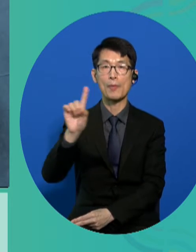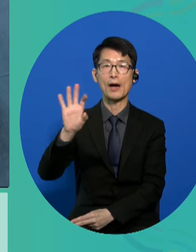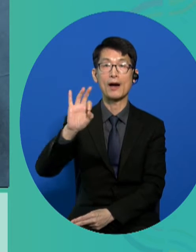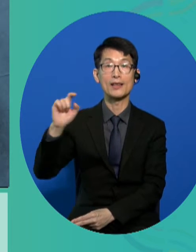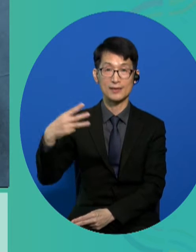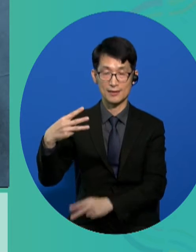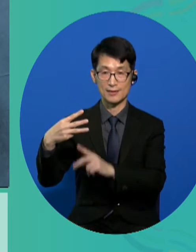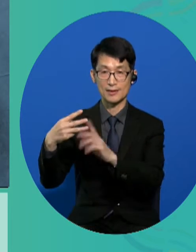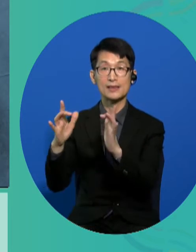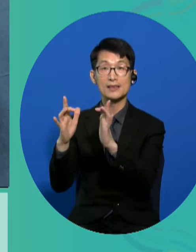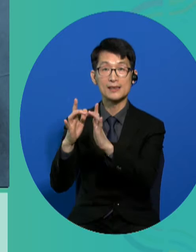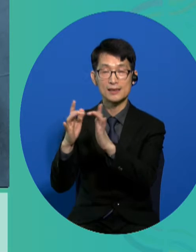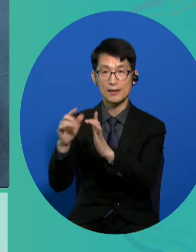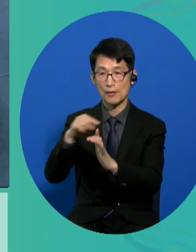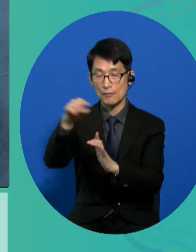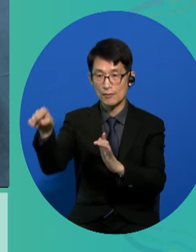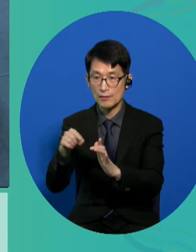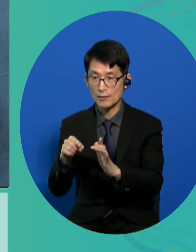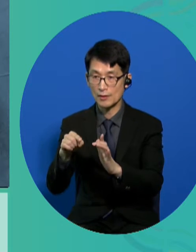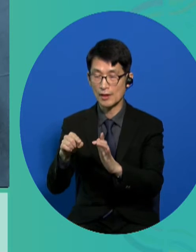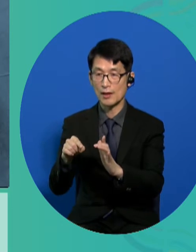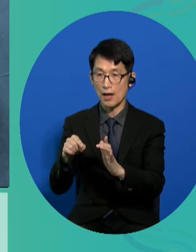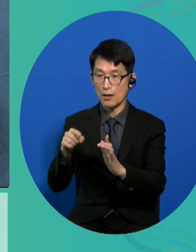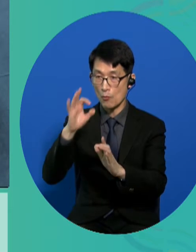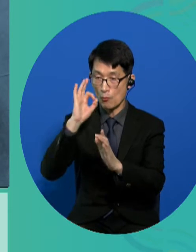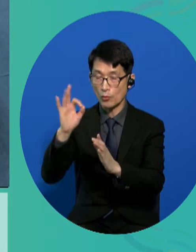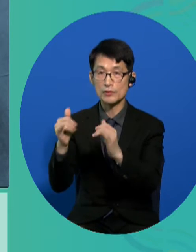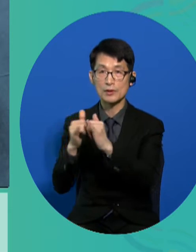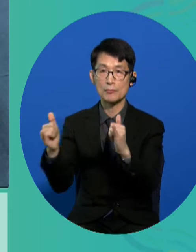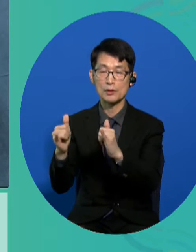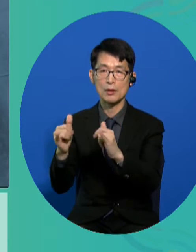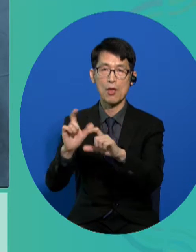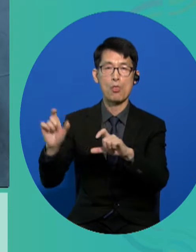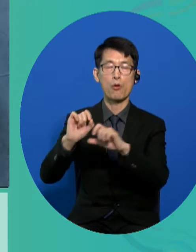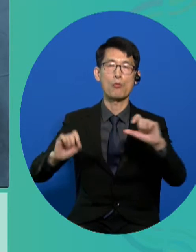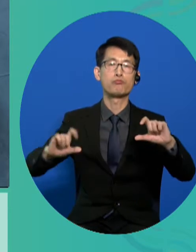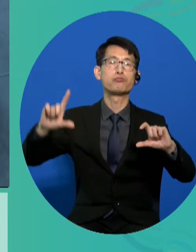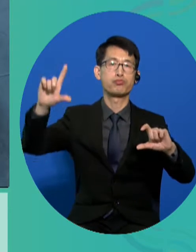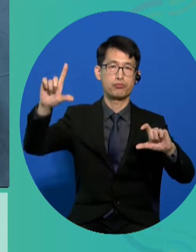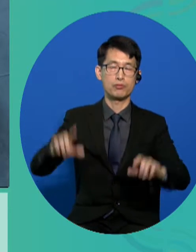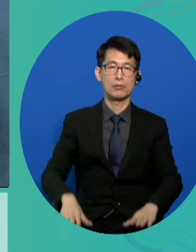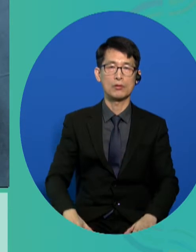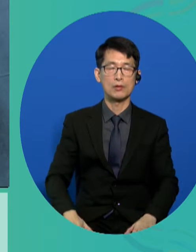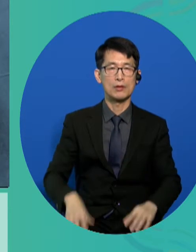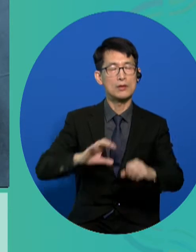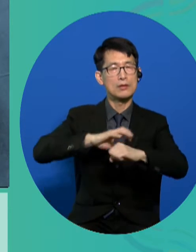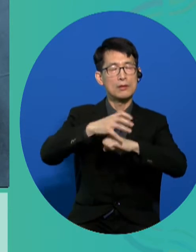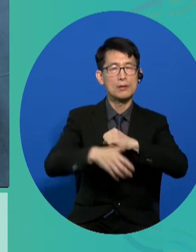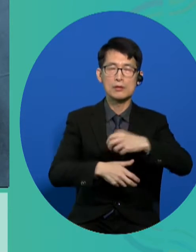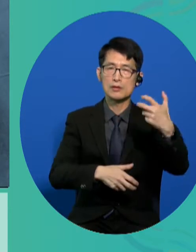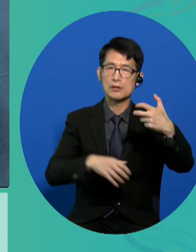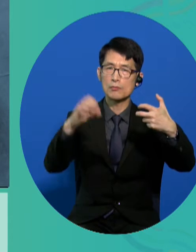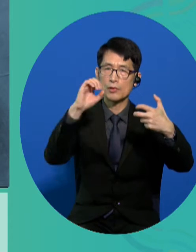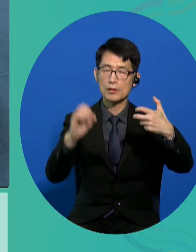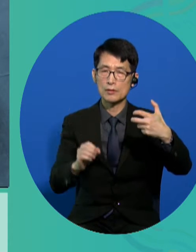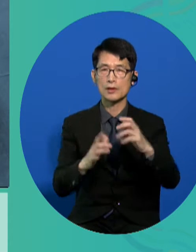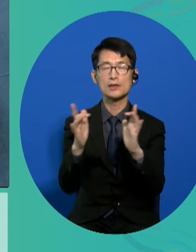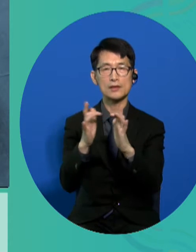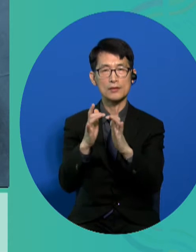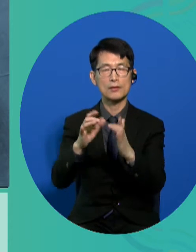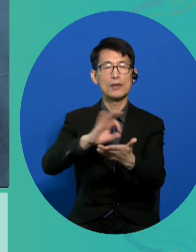70% 이상, 북반구에 있든 남반구에 있든 상관없습니다. 전 세계 청소년의 70%가 온라인 상태이면